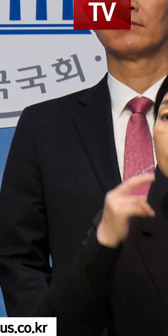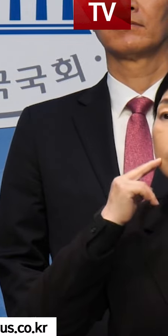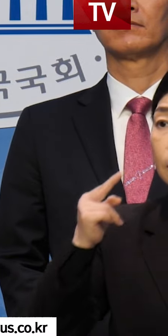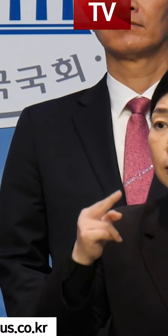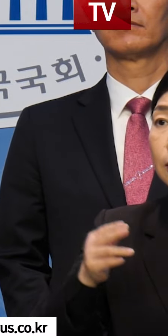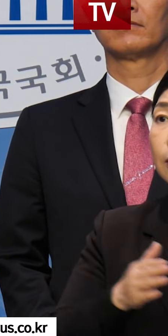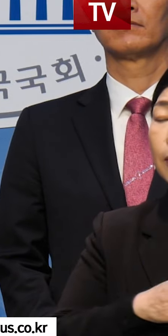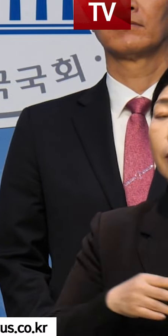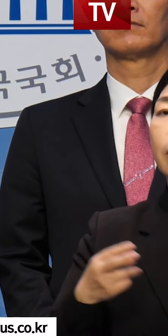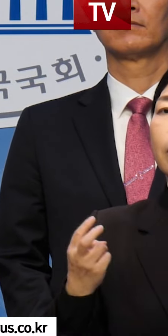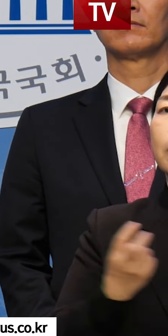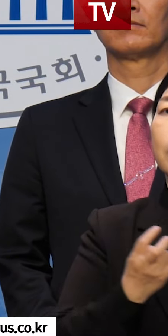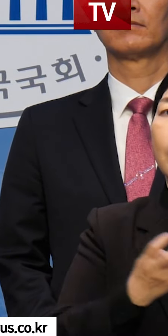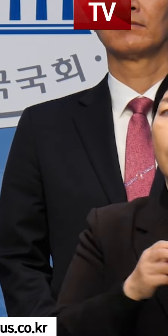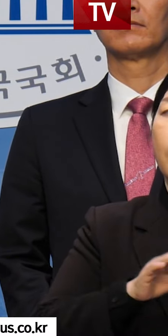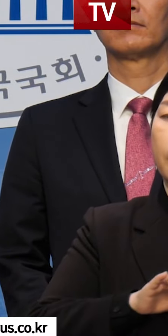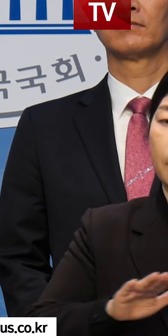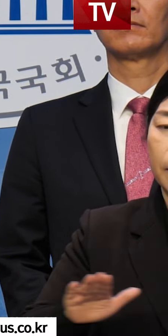진행되어서 어떻게